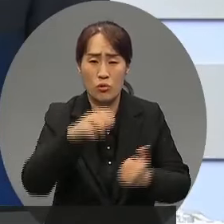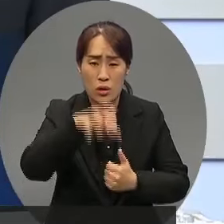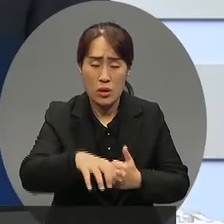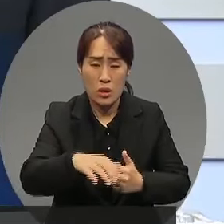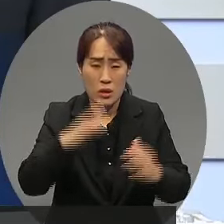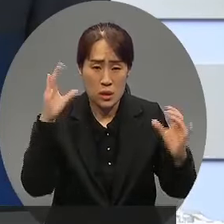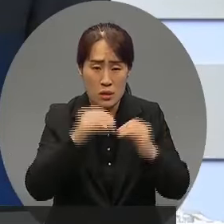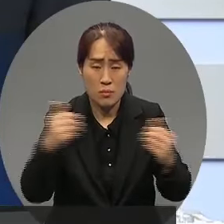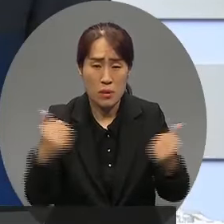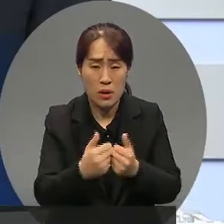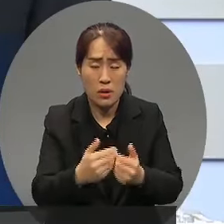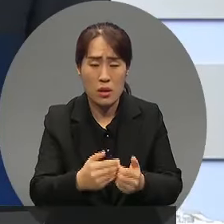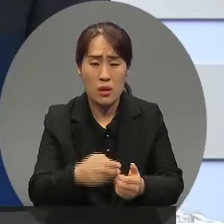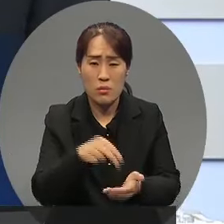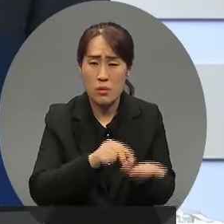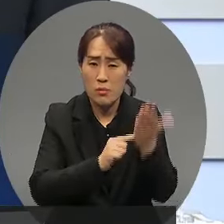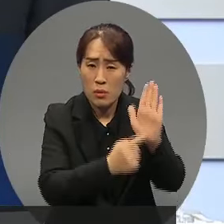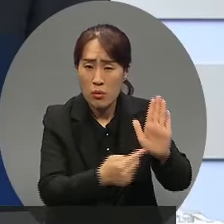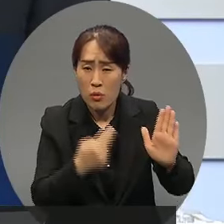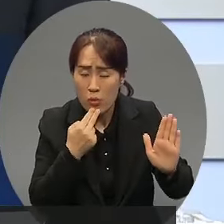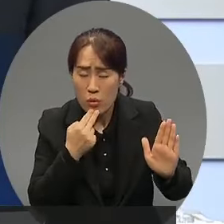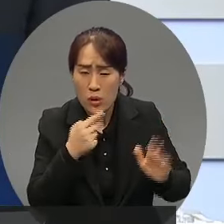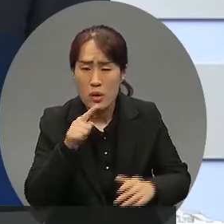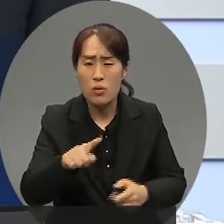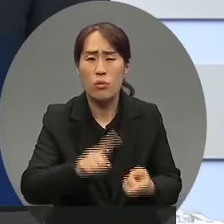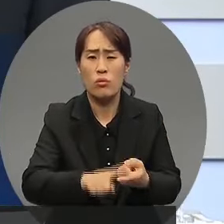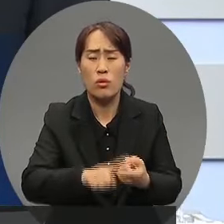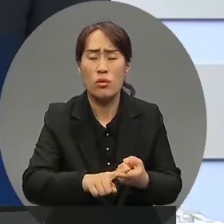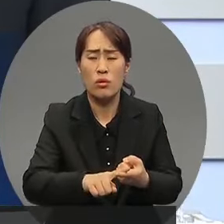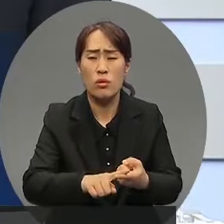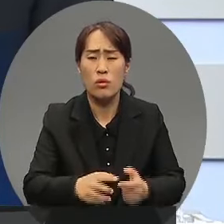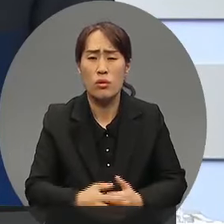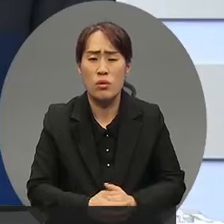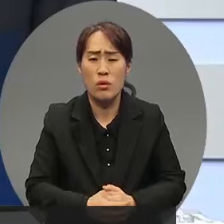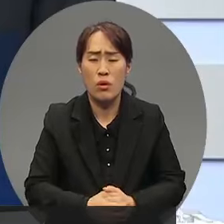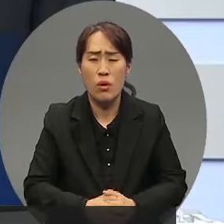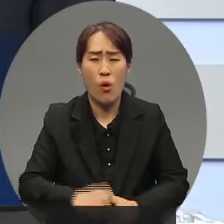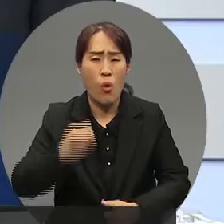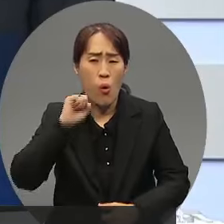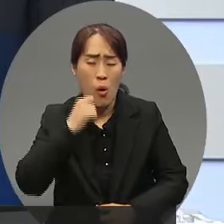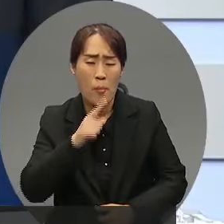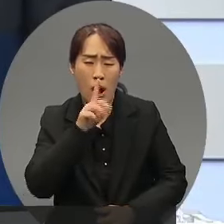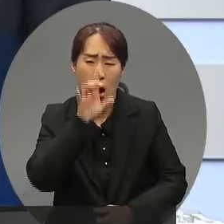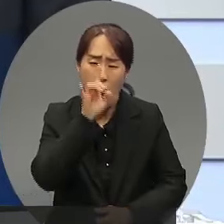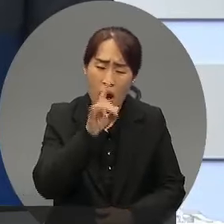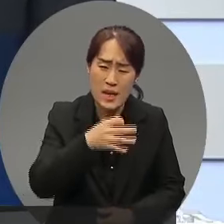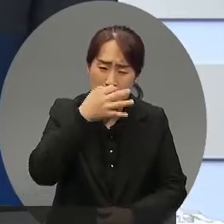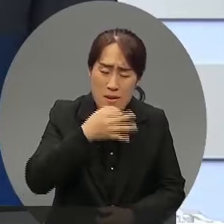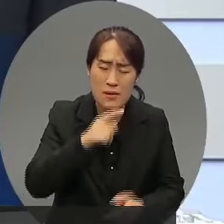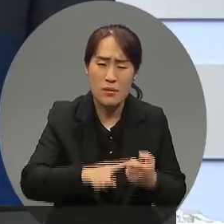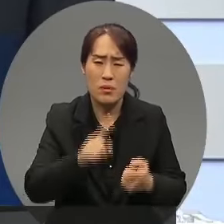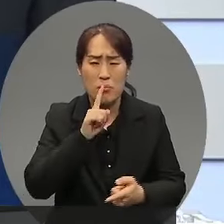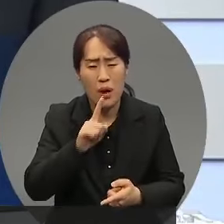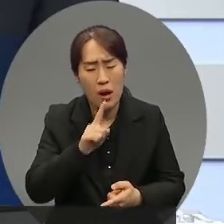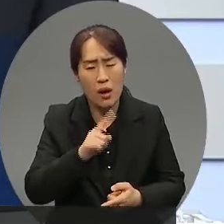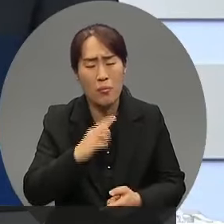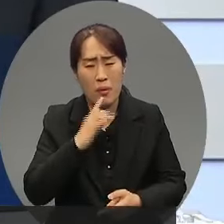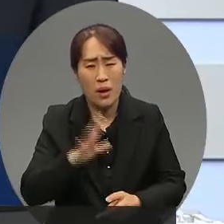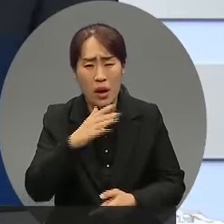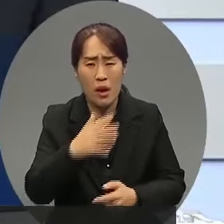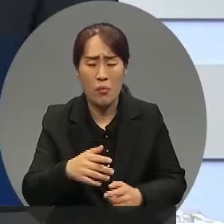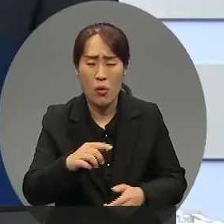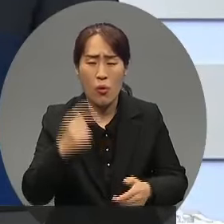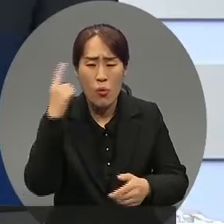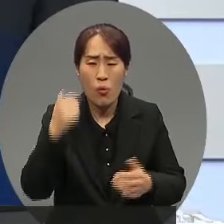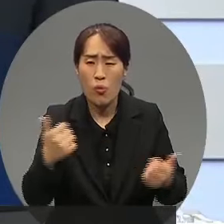찬성한다는 입장도 밝히지 않으시고 여기에 관련된 어려운 부분들을 집기만 하면 이런 건설적이지 못한 민주당의 모습들을